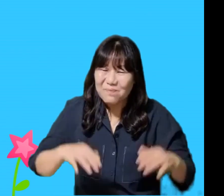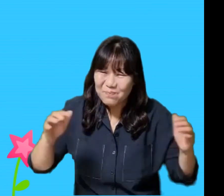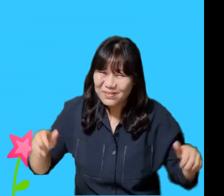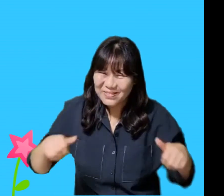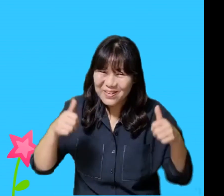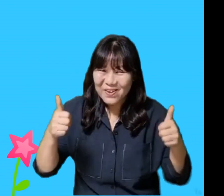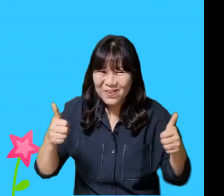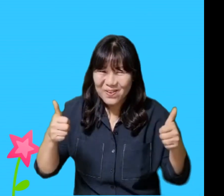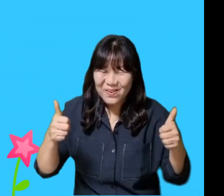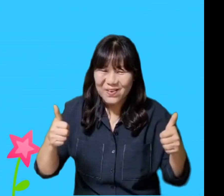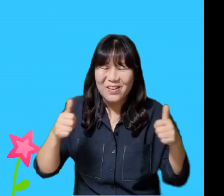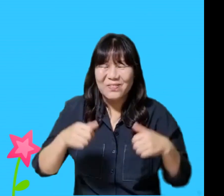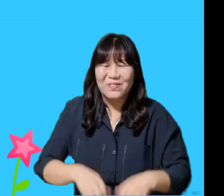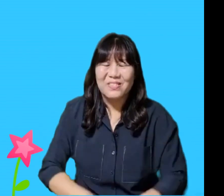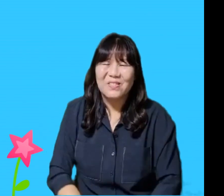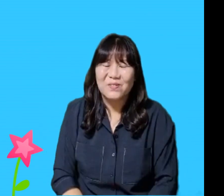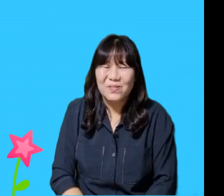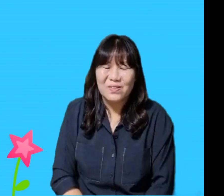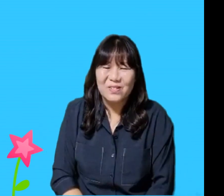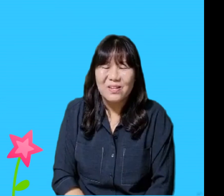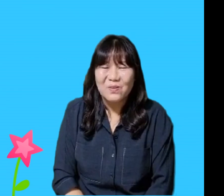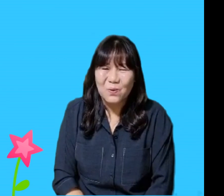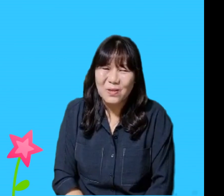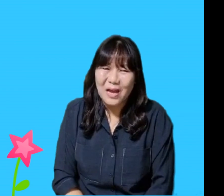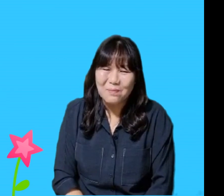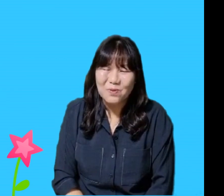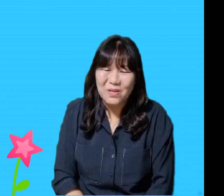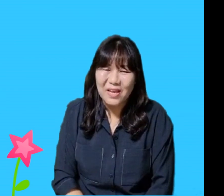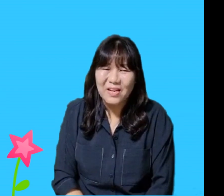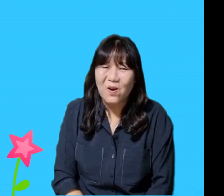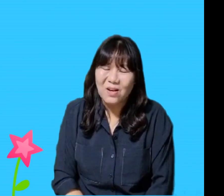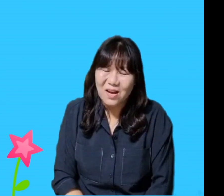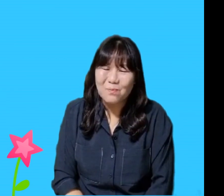정말 멋져요. 우리 친구들 또